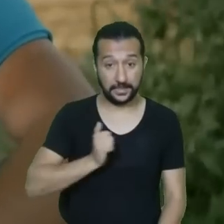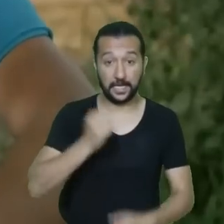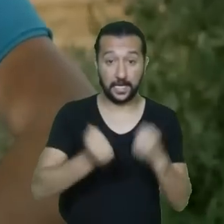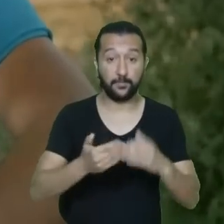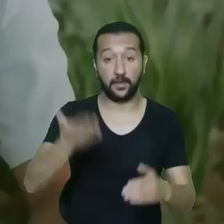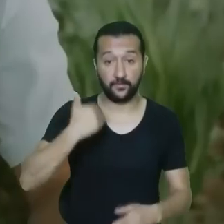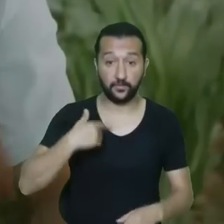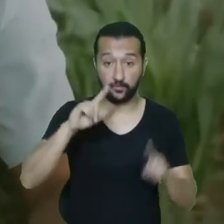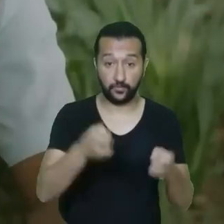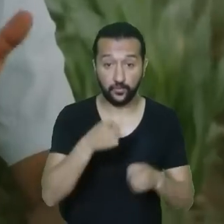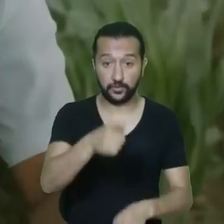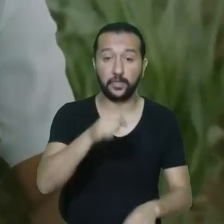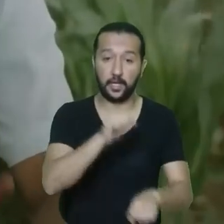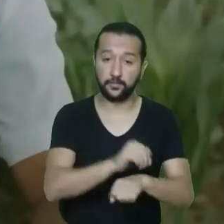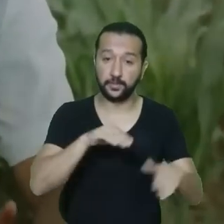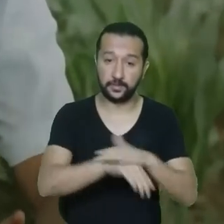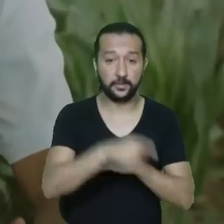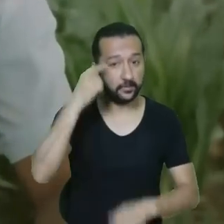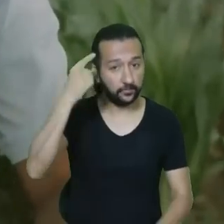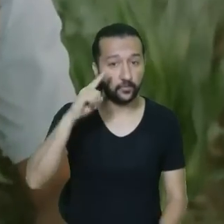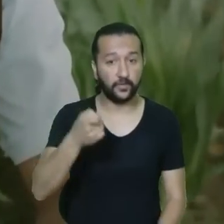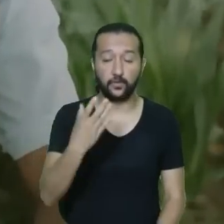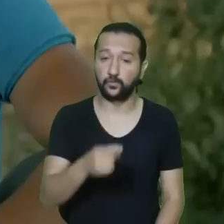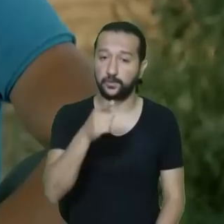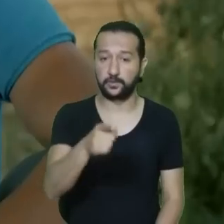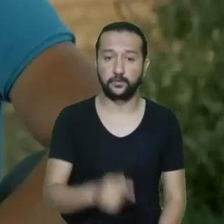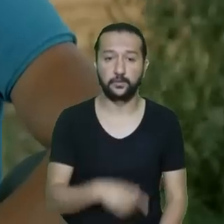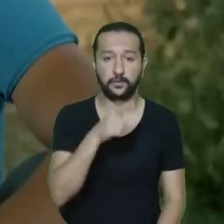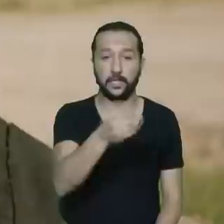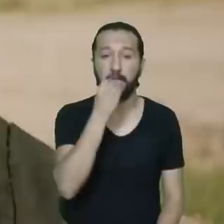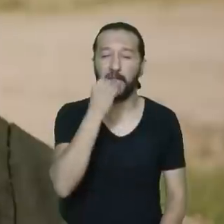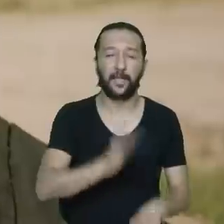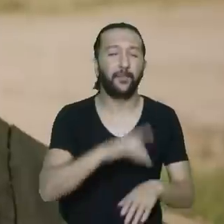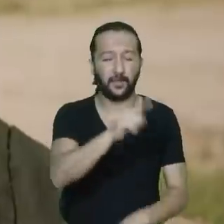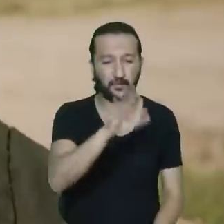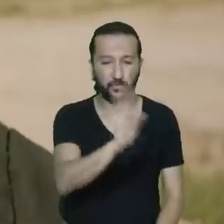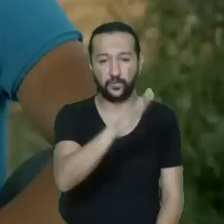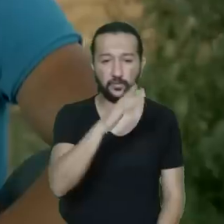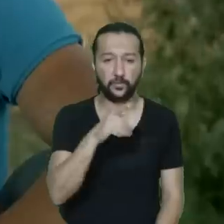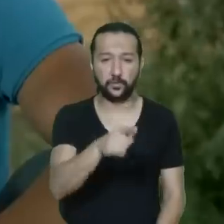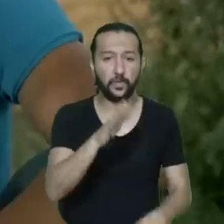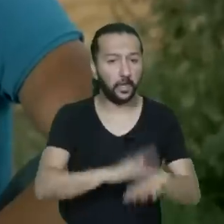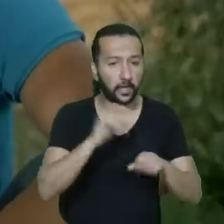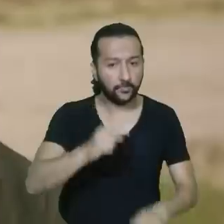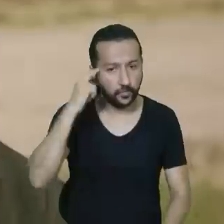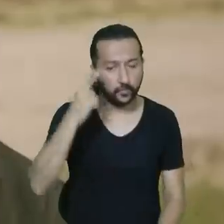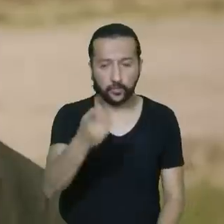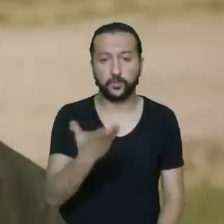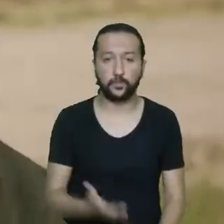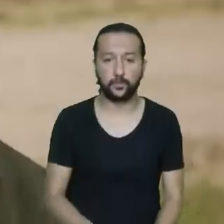arabayı bizden evvela bulduklarında içeride bol bol düşünmeye vaktin olacak senin. Sen deyip durma lan şuna. Oğlum ne yapacağız Zengi onu